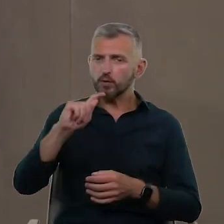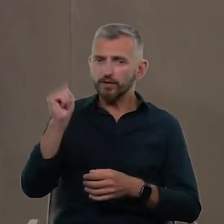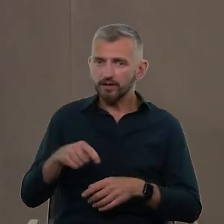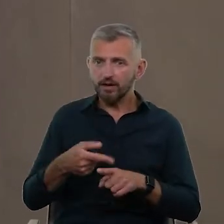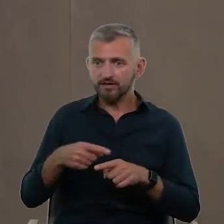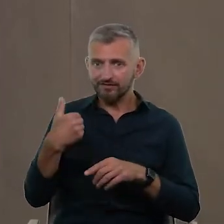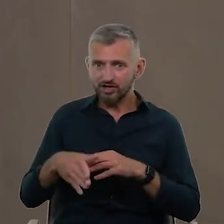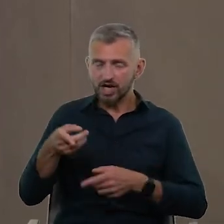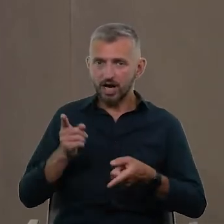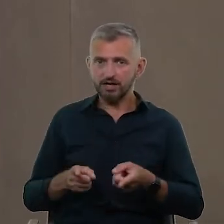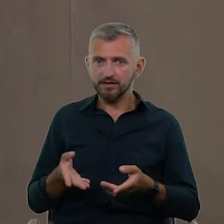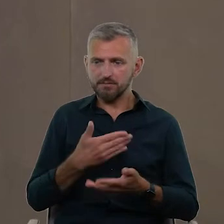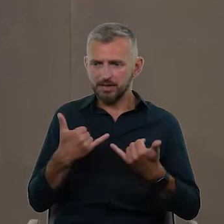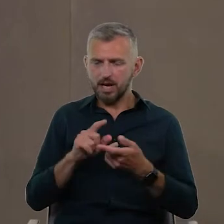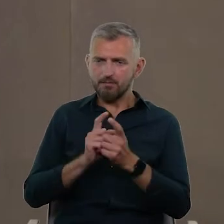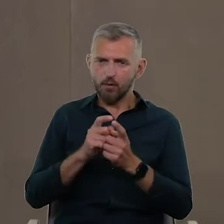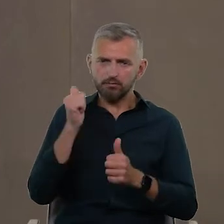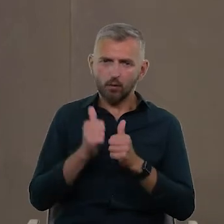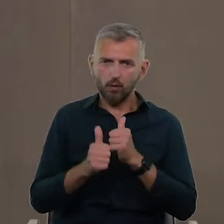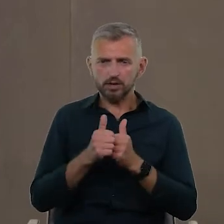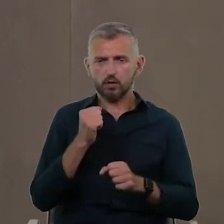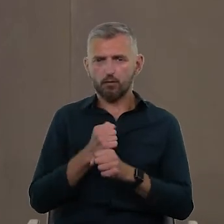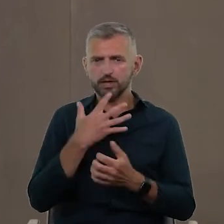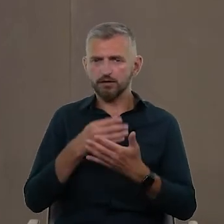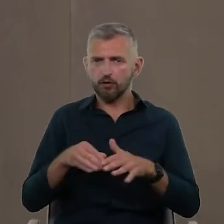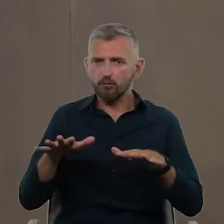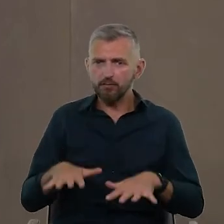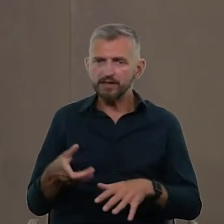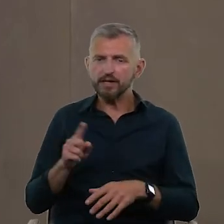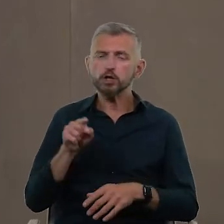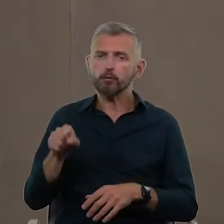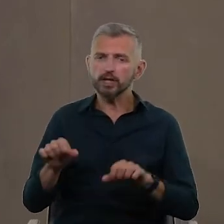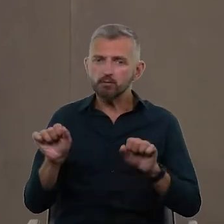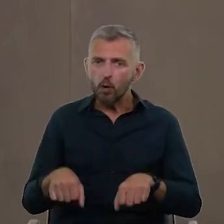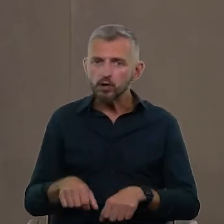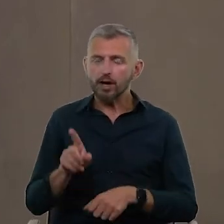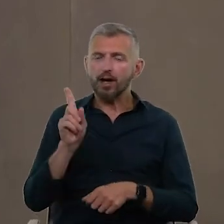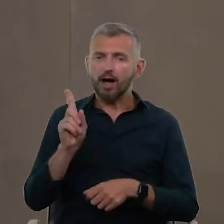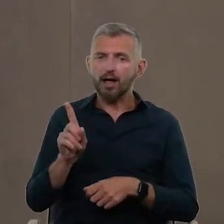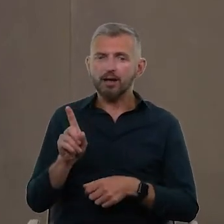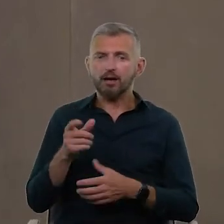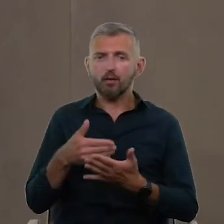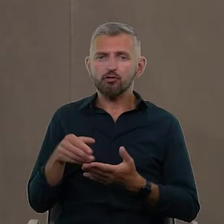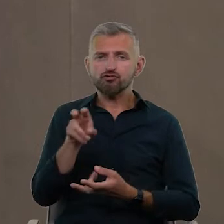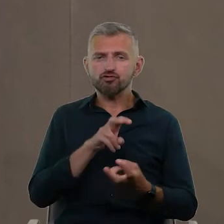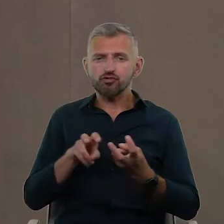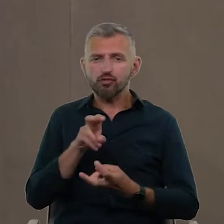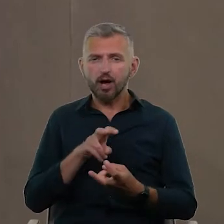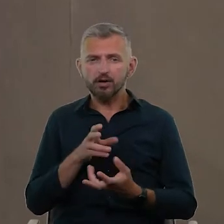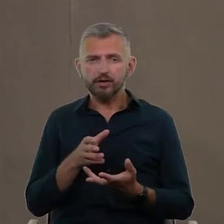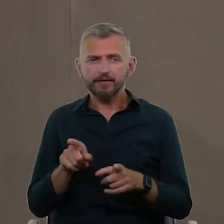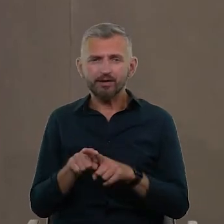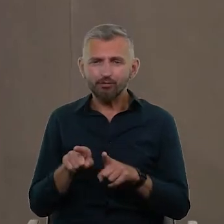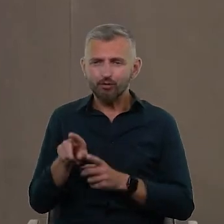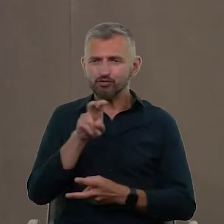вже реальність, да? От ми зараз боремось, кожен робить на своєму місці те, що він може, але от шукаючи, все ж одно ми